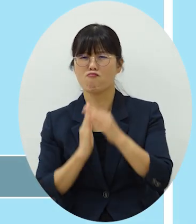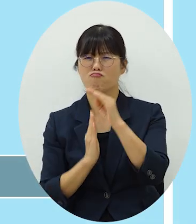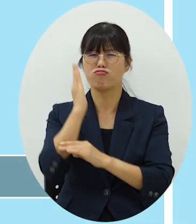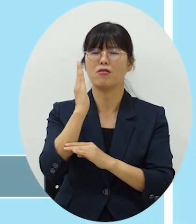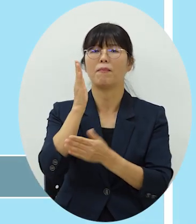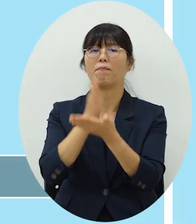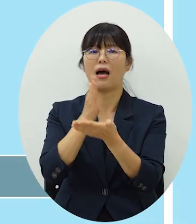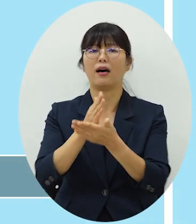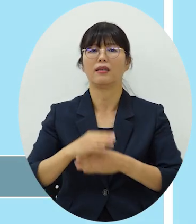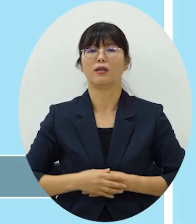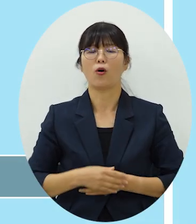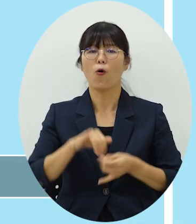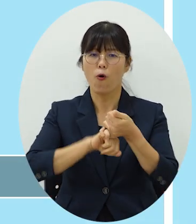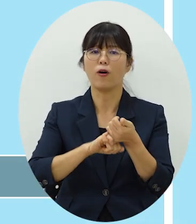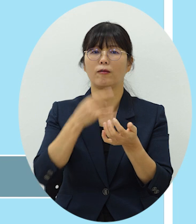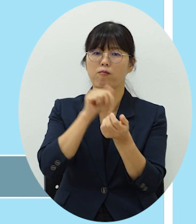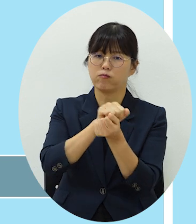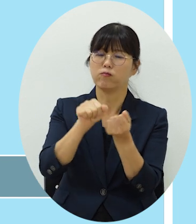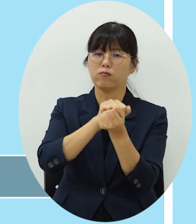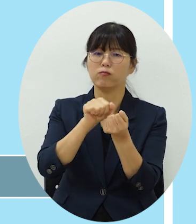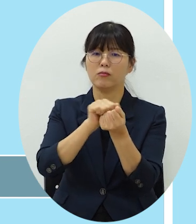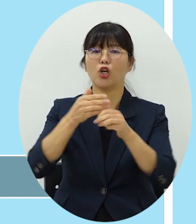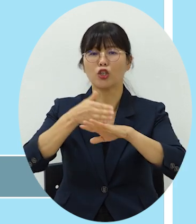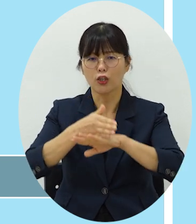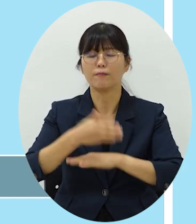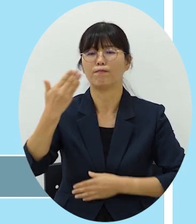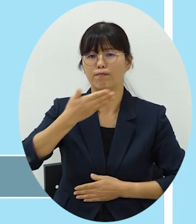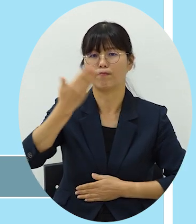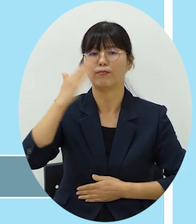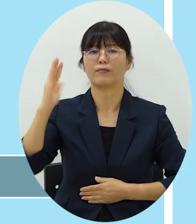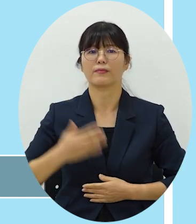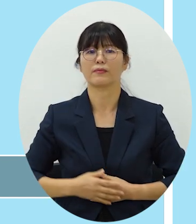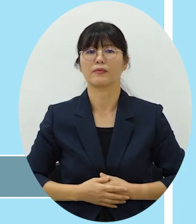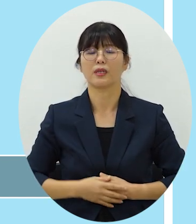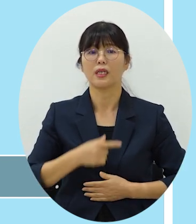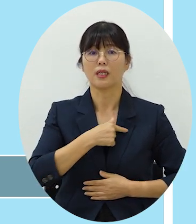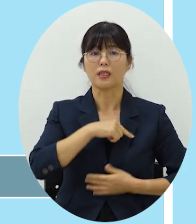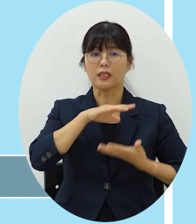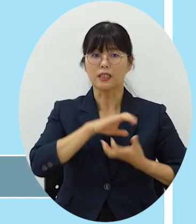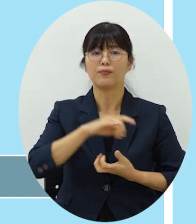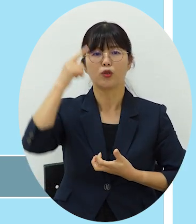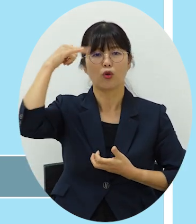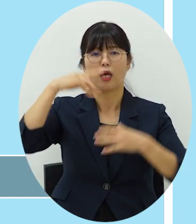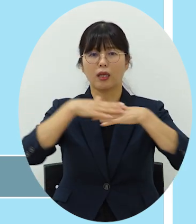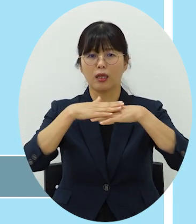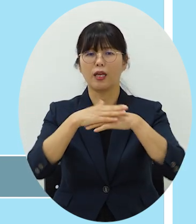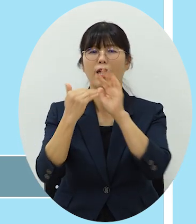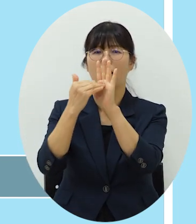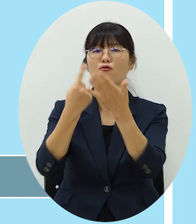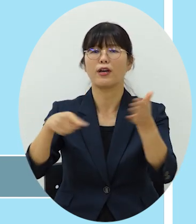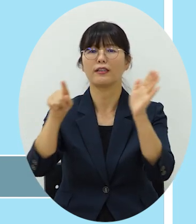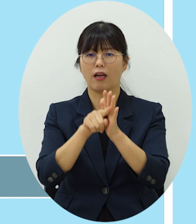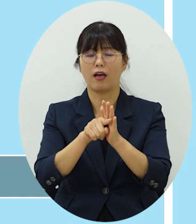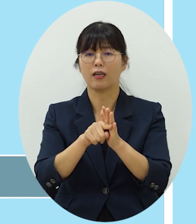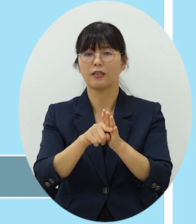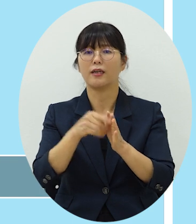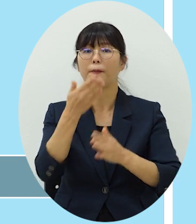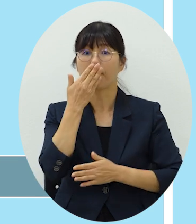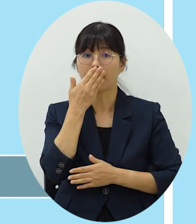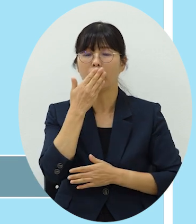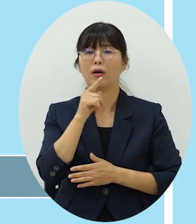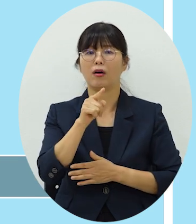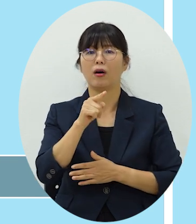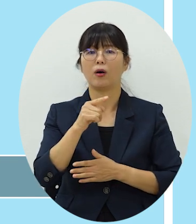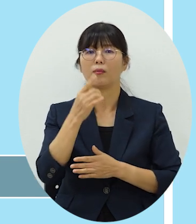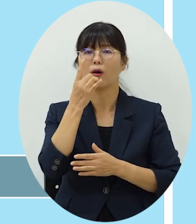과식을 피하고 꼭꼭 씹으면서 천천히 식사하도록 합니다. 심뇌혈관 질환을 예방하기 위한 식사 지침으로는